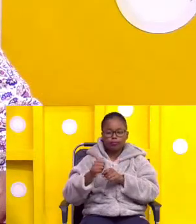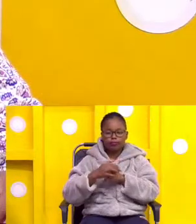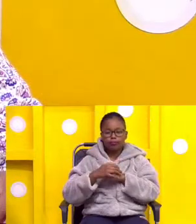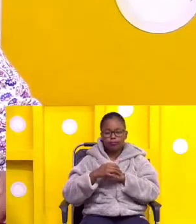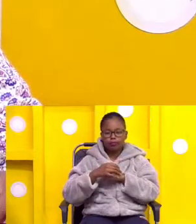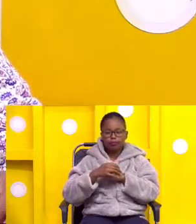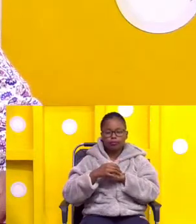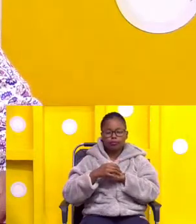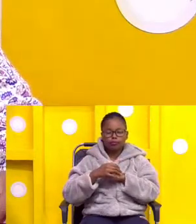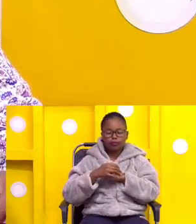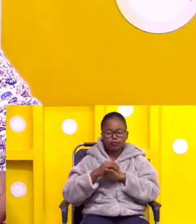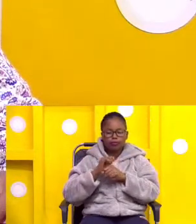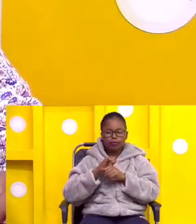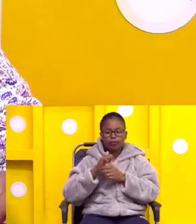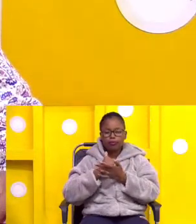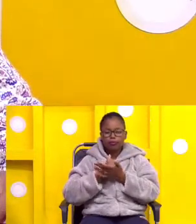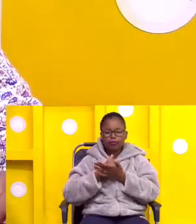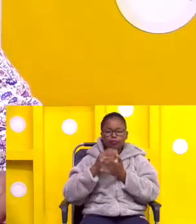Bwana sifuwe sana.